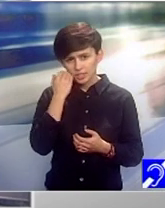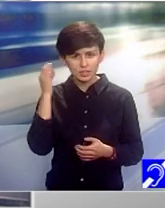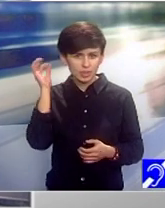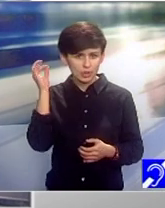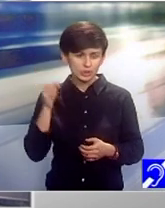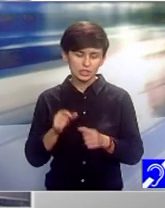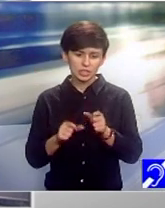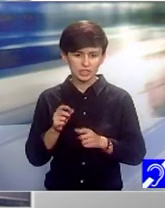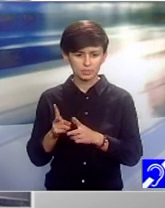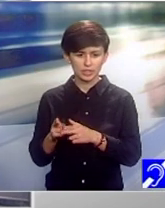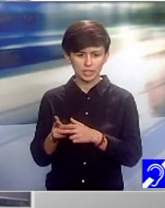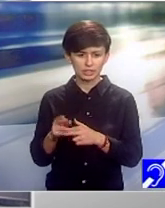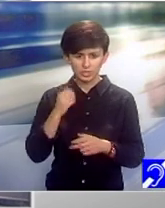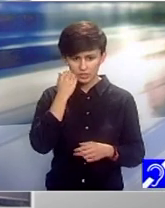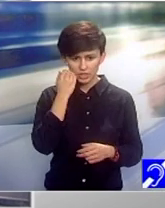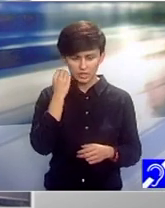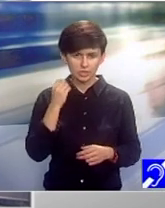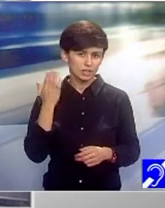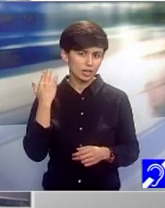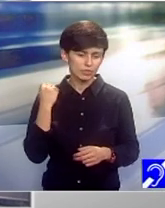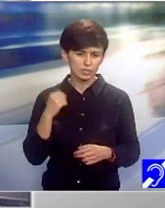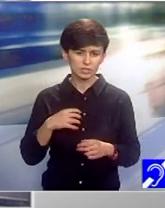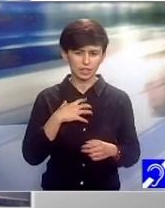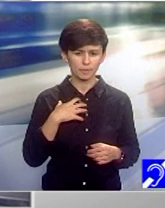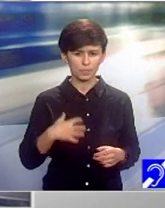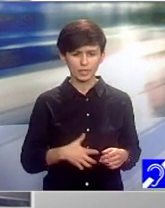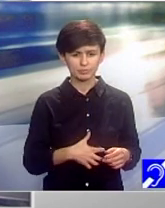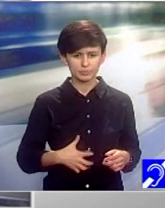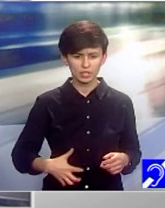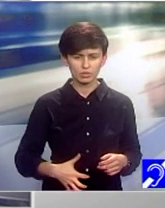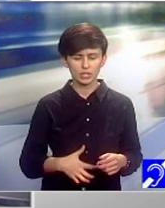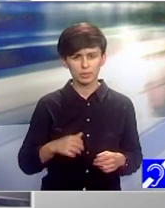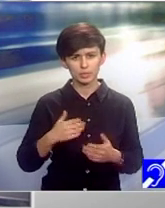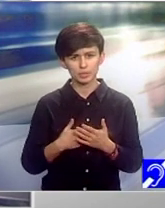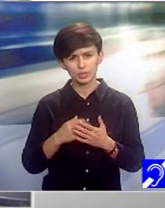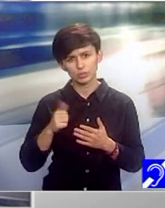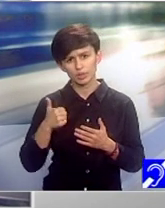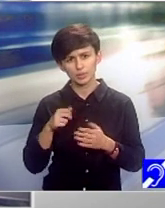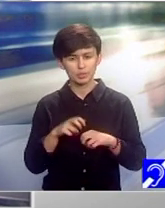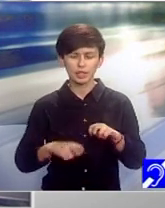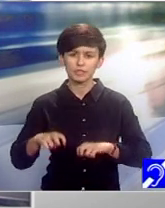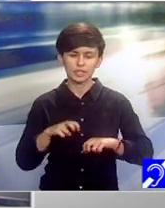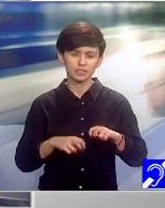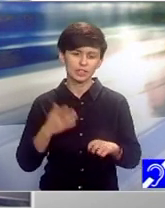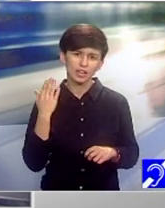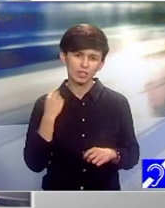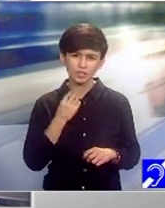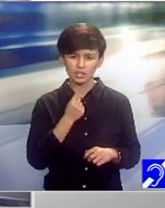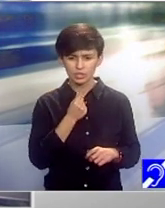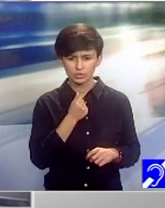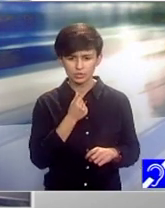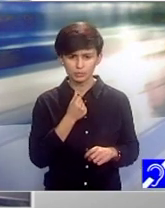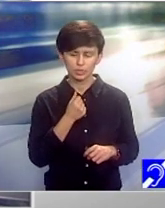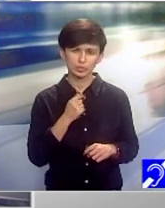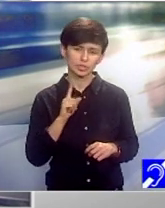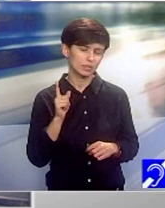Însă, în momentul în care am fost la ecograf atunci pentru primele investigații, a fost doar o suspiciune, deci nu mi s-a confirmat nimic.